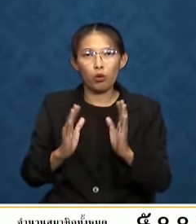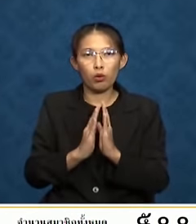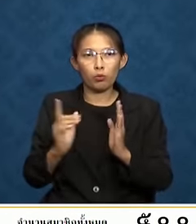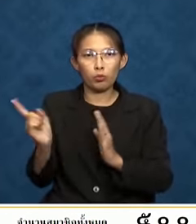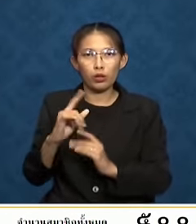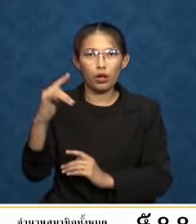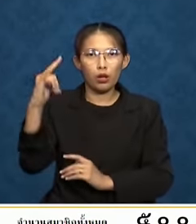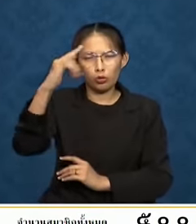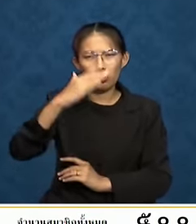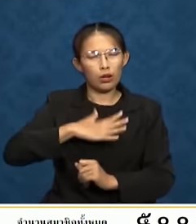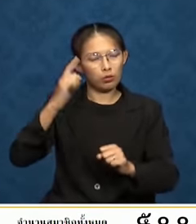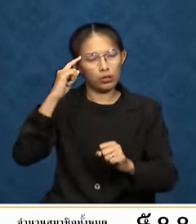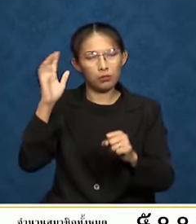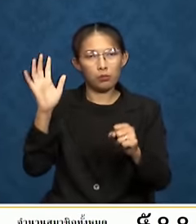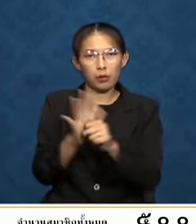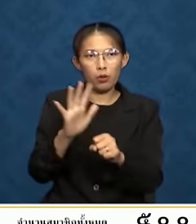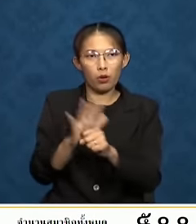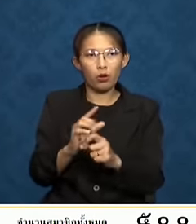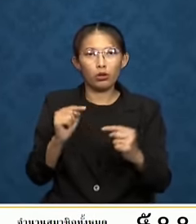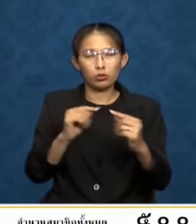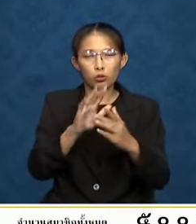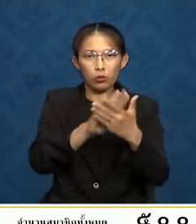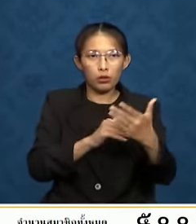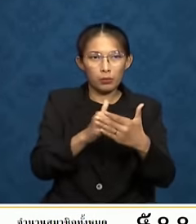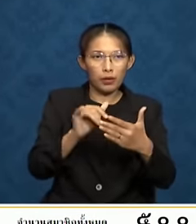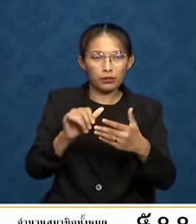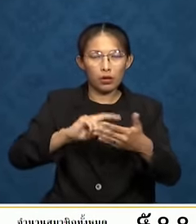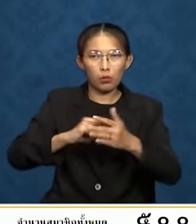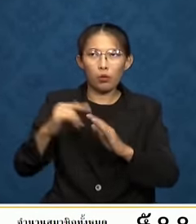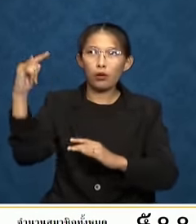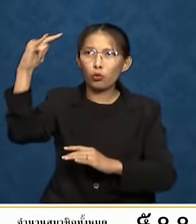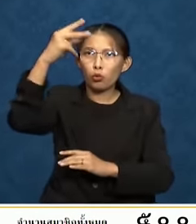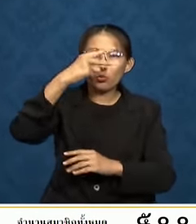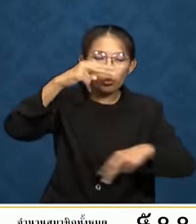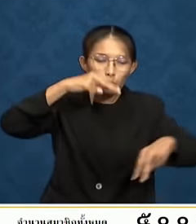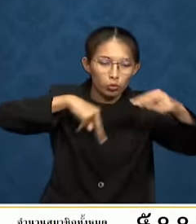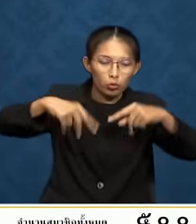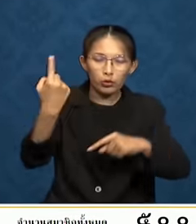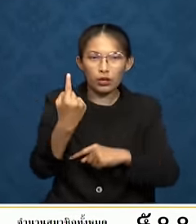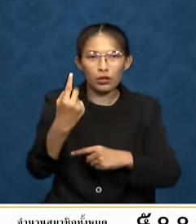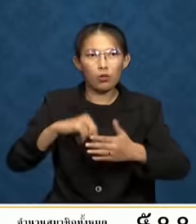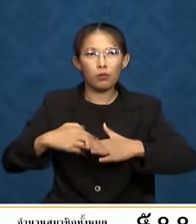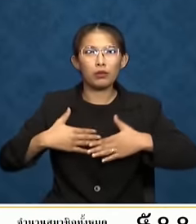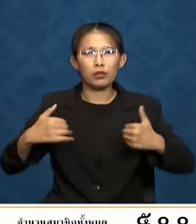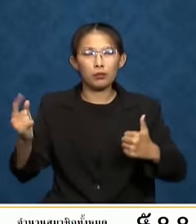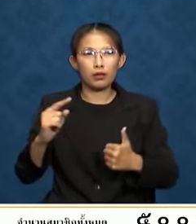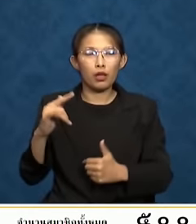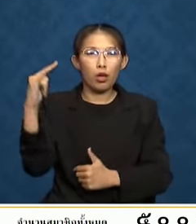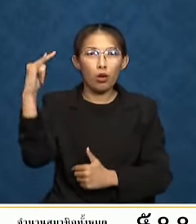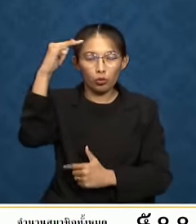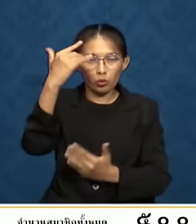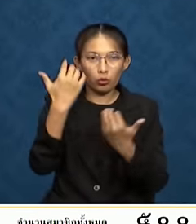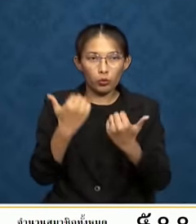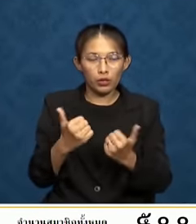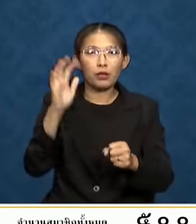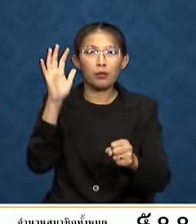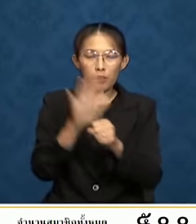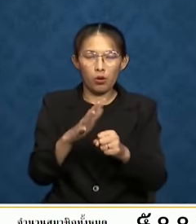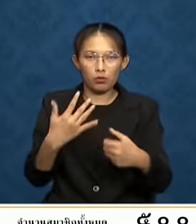โดนเราไม่น่าจะพอทั้งในเชิงยุทธศาสตร์มีแต่เพียงลาชตระเวนท่านสบายใจได้โดนในทางยุทธศาสตร์วันนี้พอ